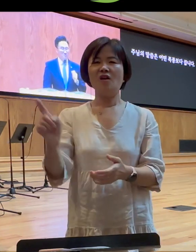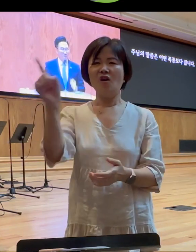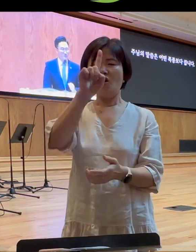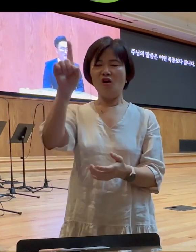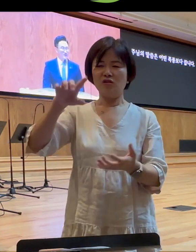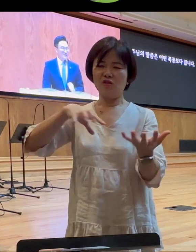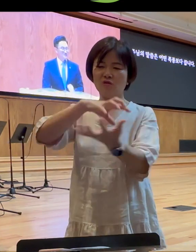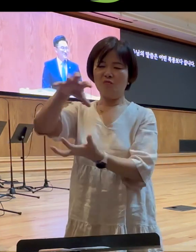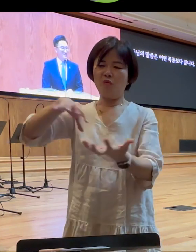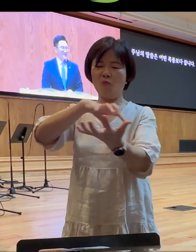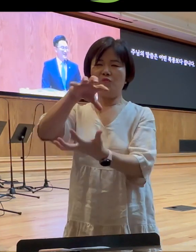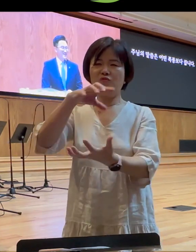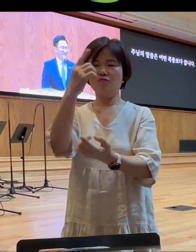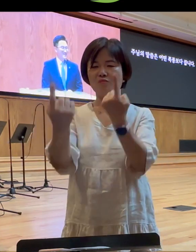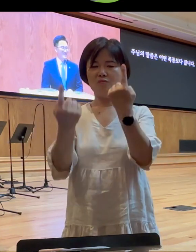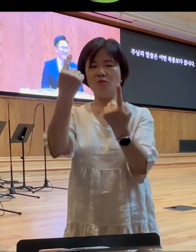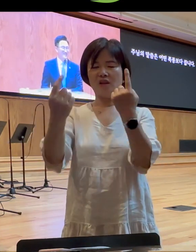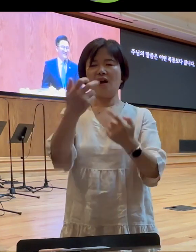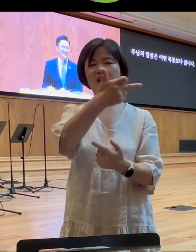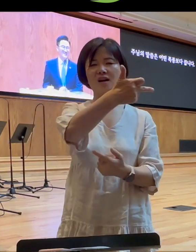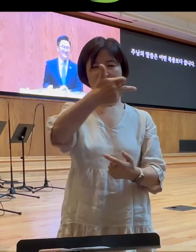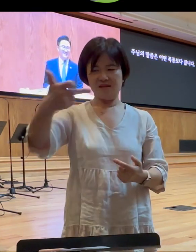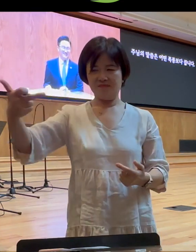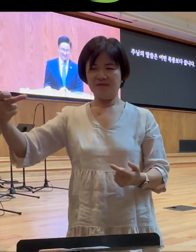어떤 폭풍보다 큽니다.